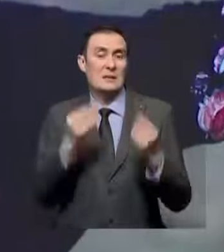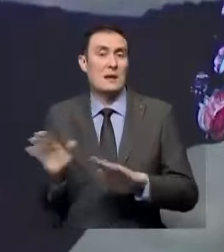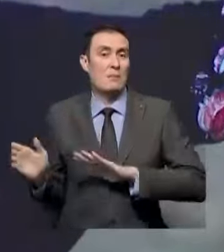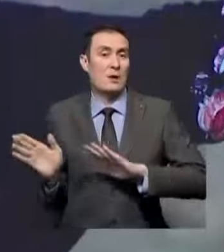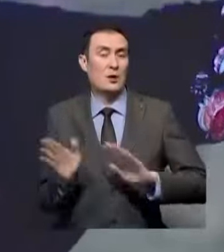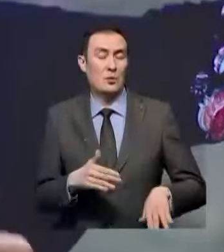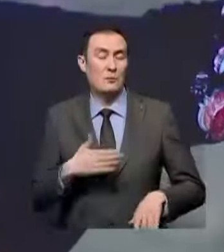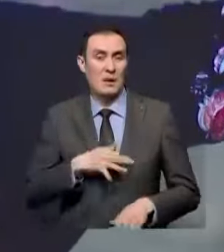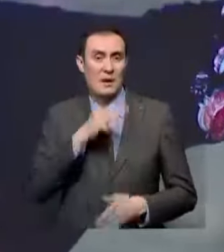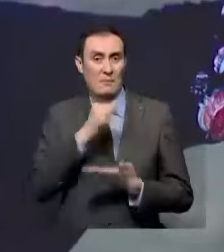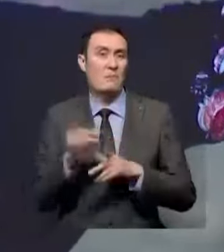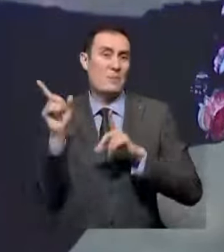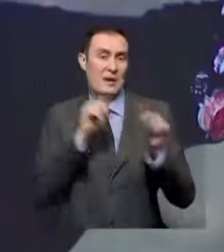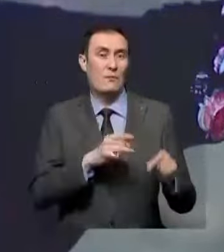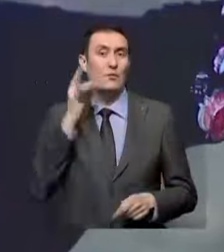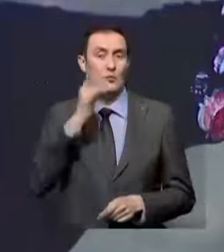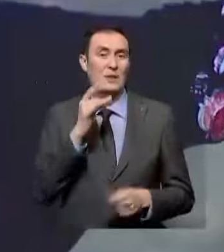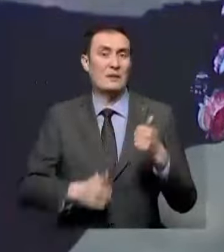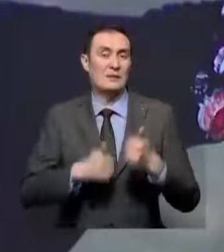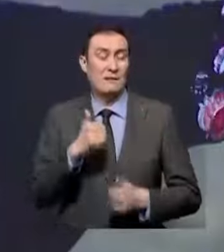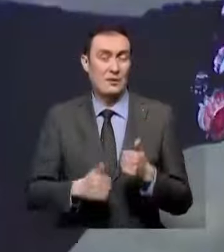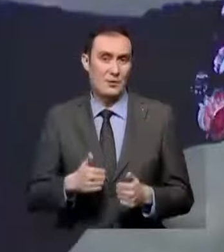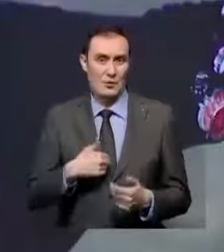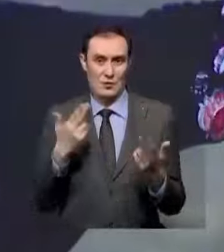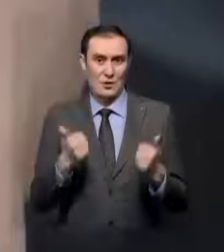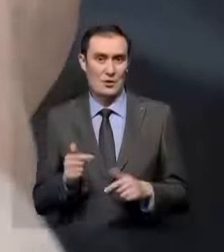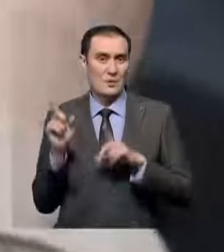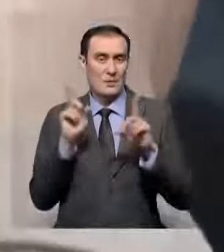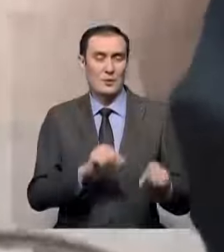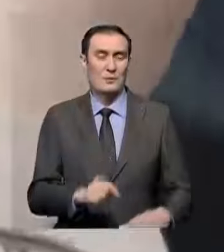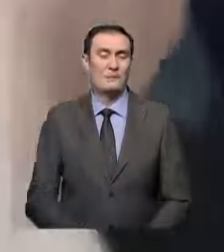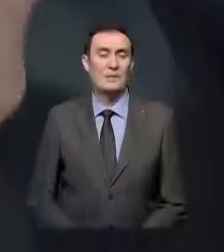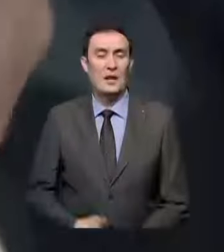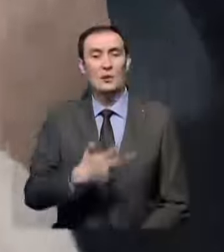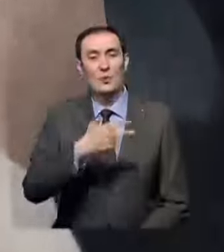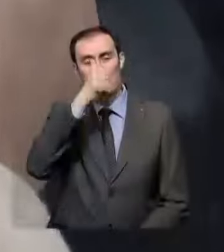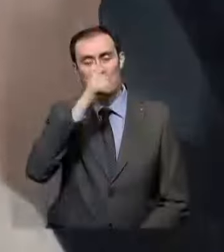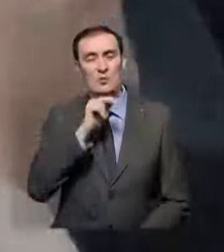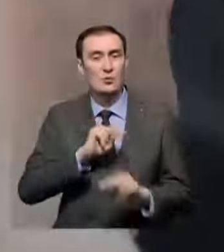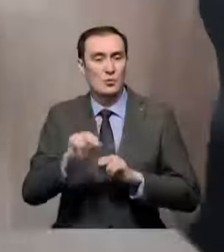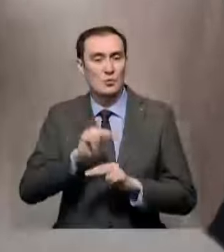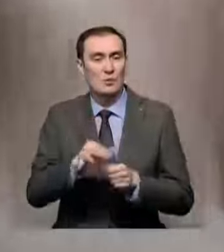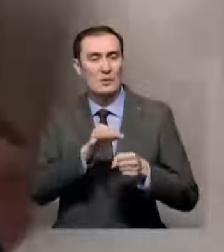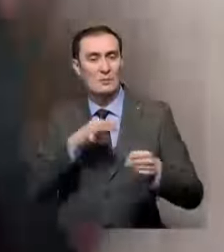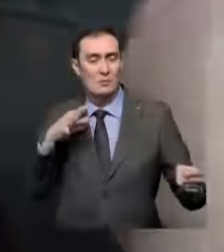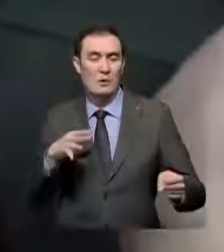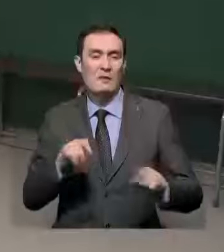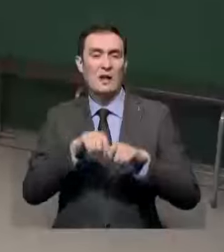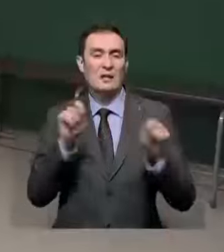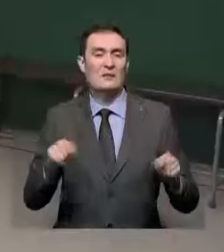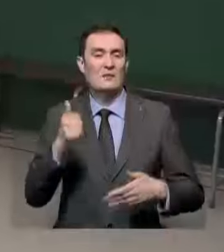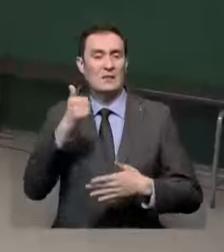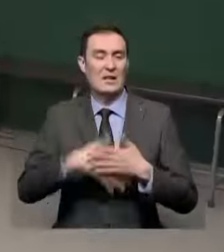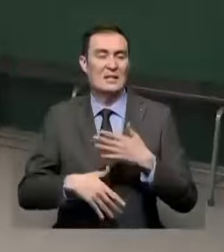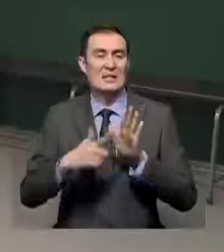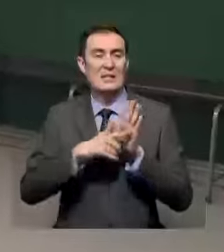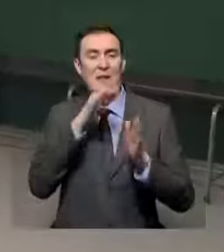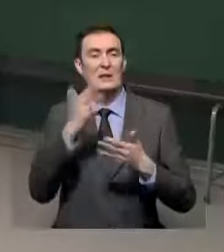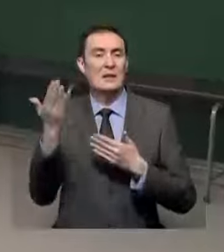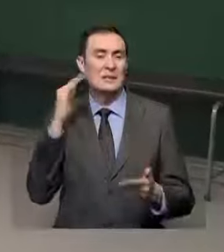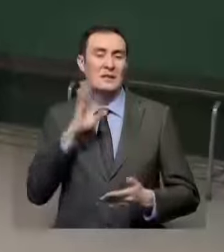что ли, и мне говорят, поедешь в Румынию на соревнования? Я говорю, конечно. На 3-месячные курсы по стрельбе из лука, открывшиеся в столице 7 лет